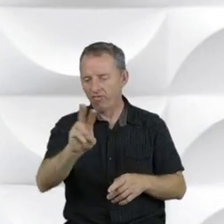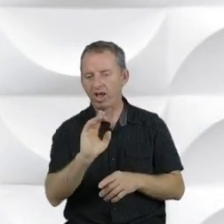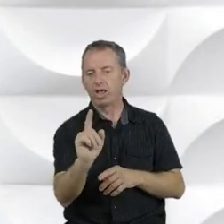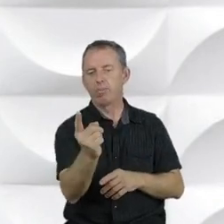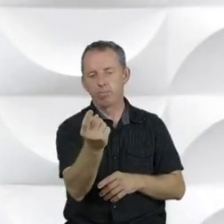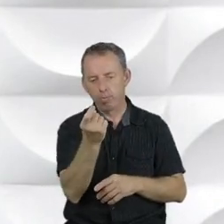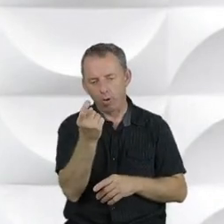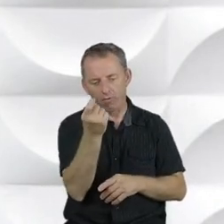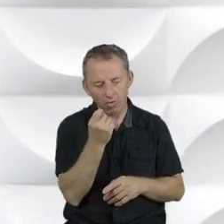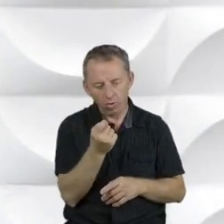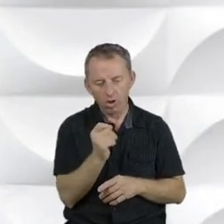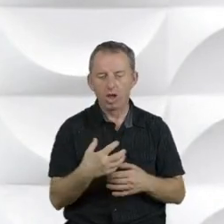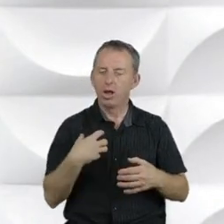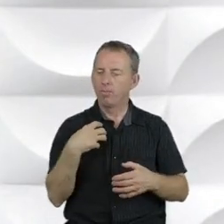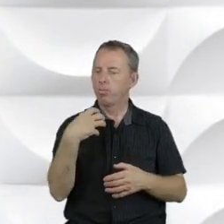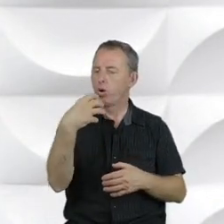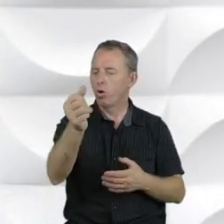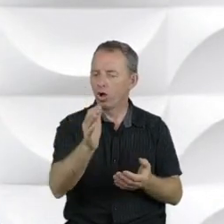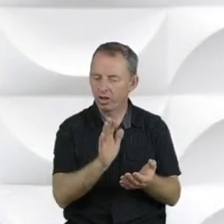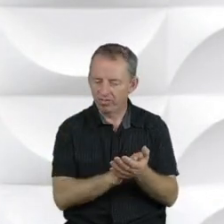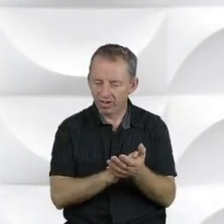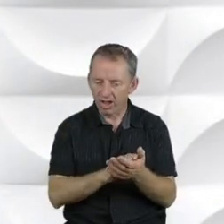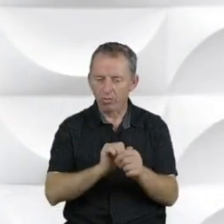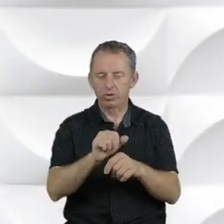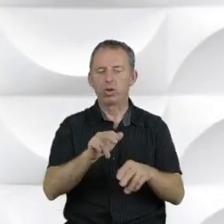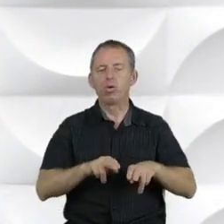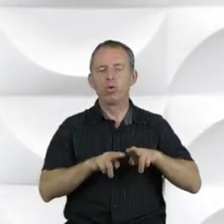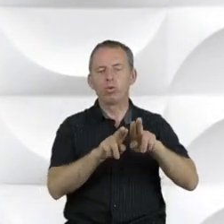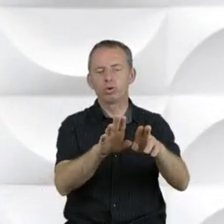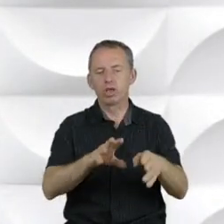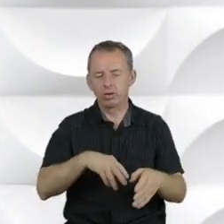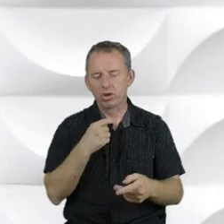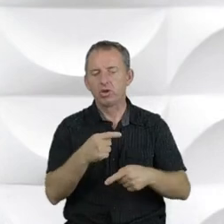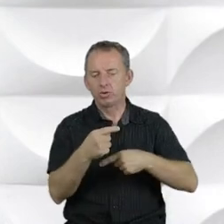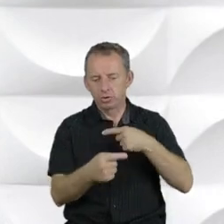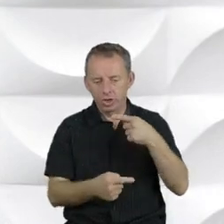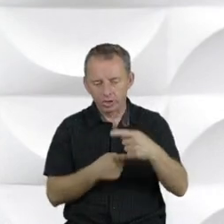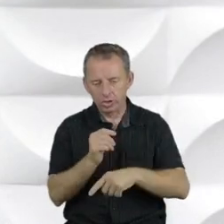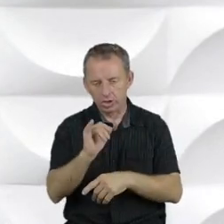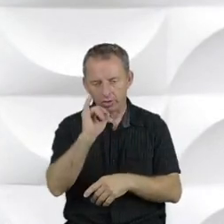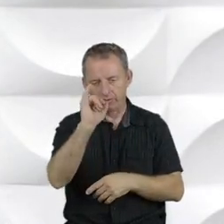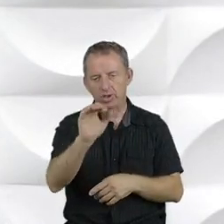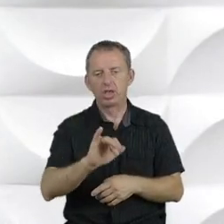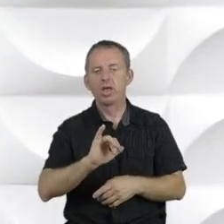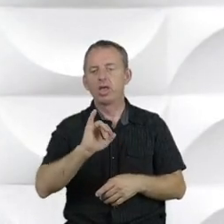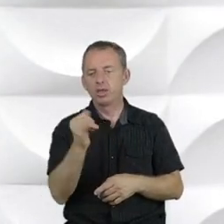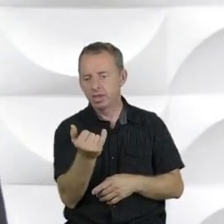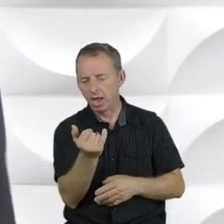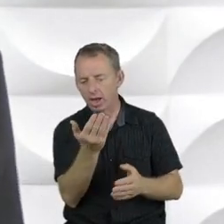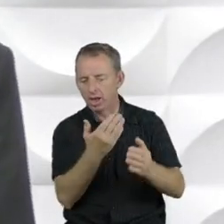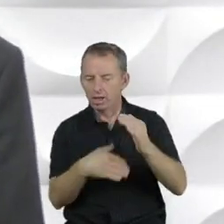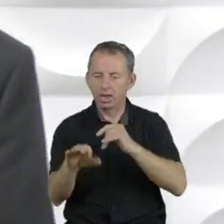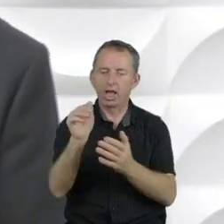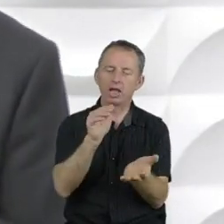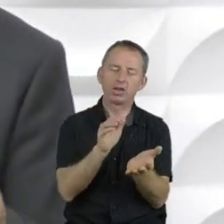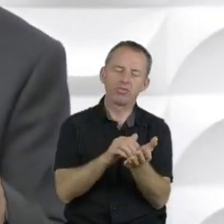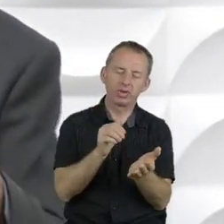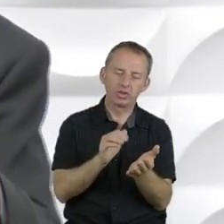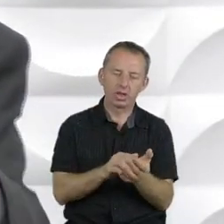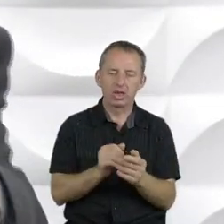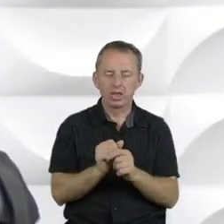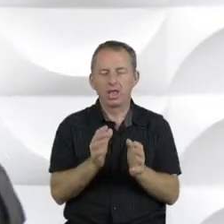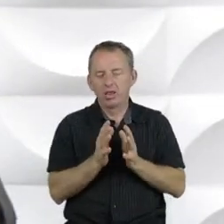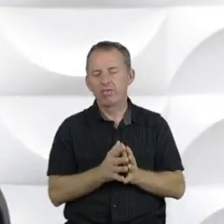jakie bogactwo chwały jest udziałem świętym w dziedzictwie Jego i jak nadzwyczajna jest